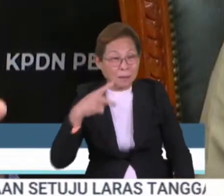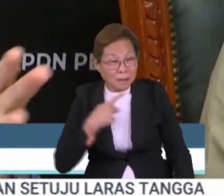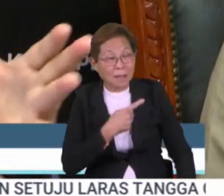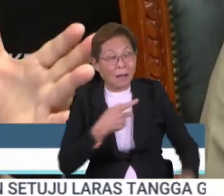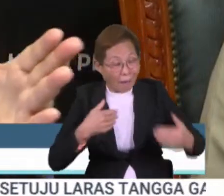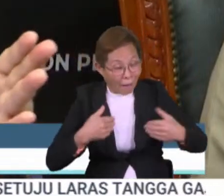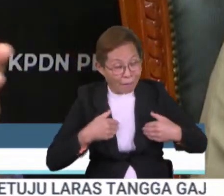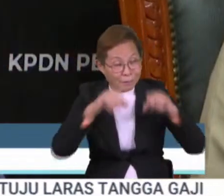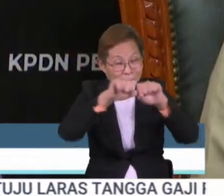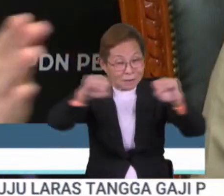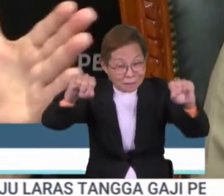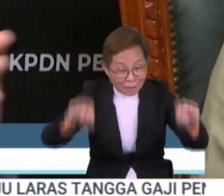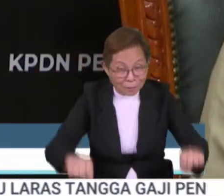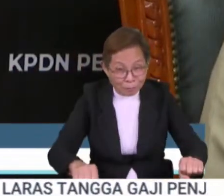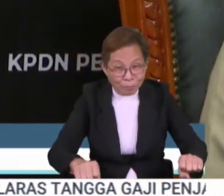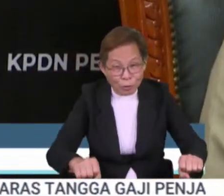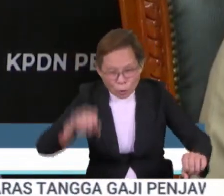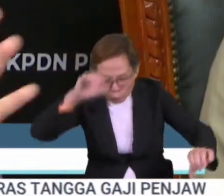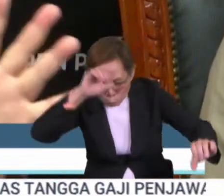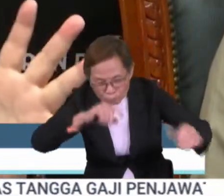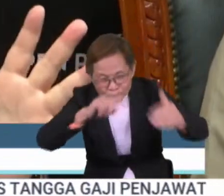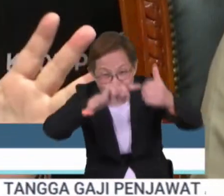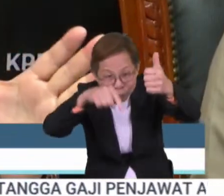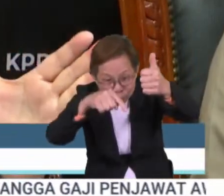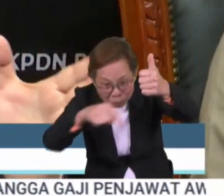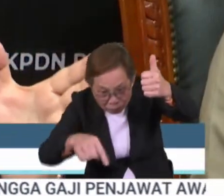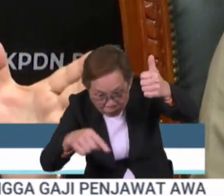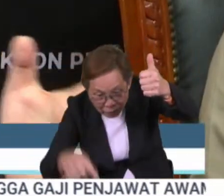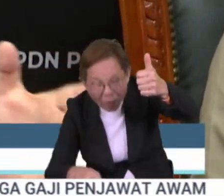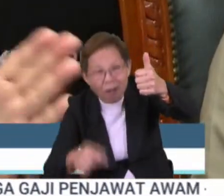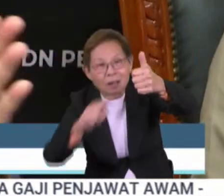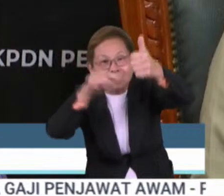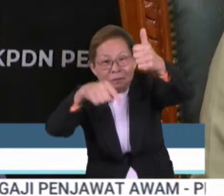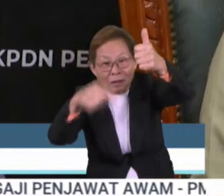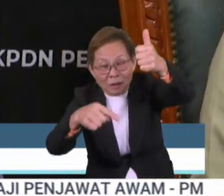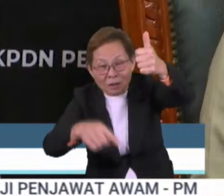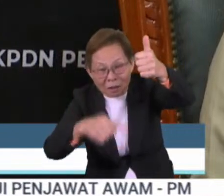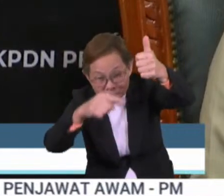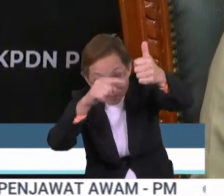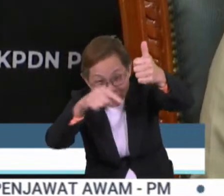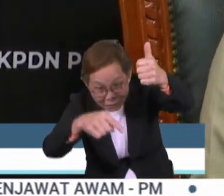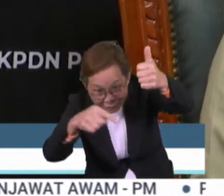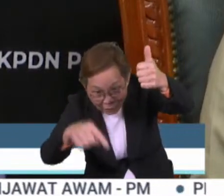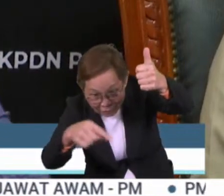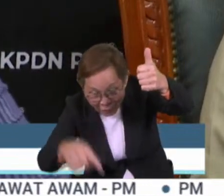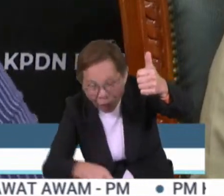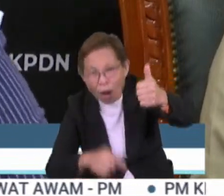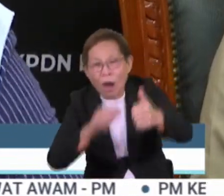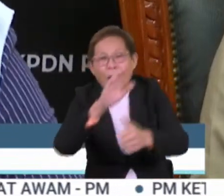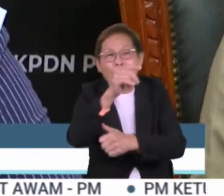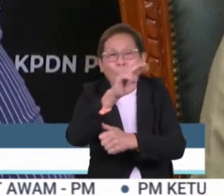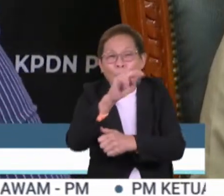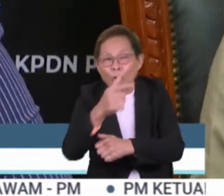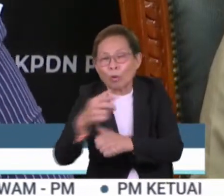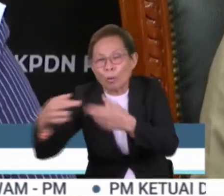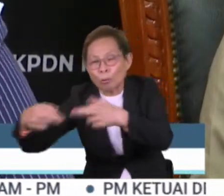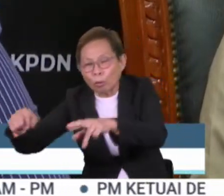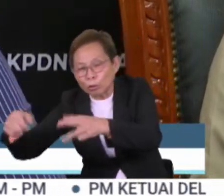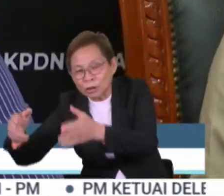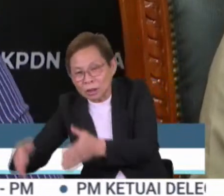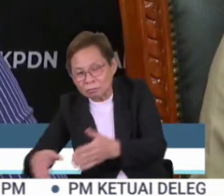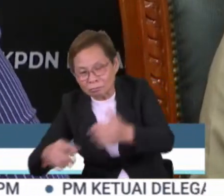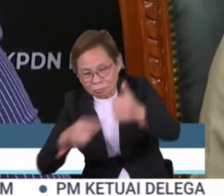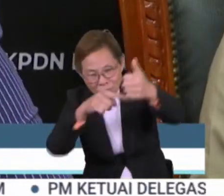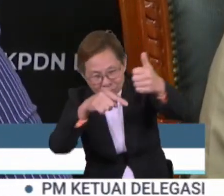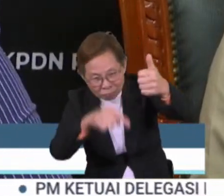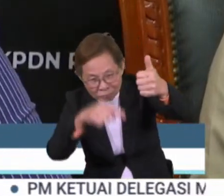sistem untuk trace daripada repacker kepada pemborong dan kepada peruncit. Namun